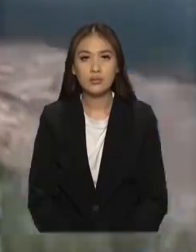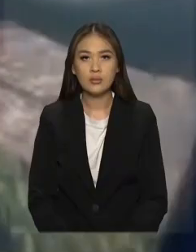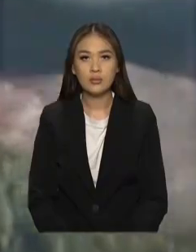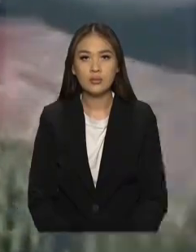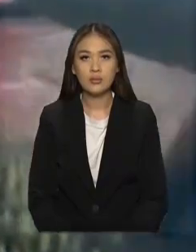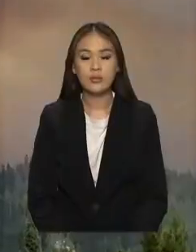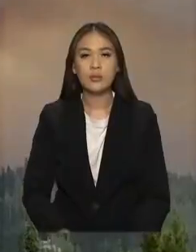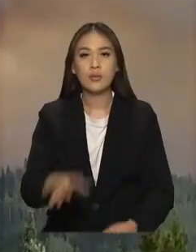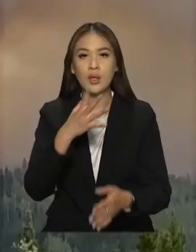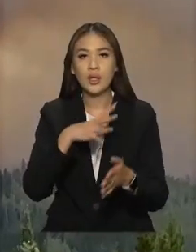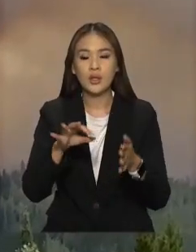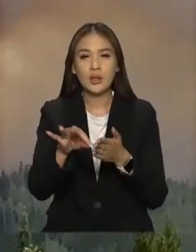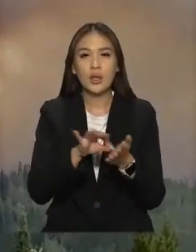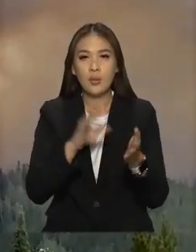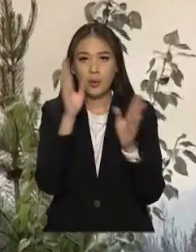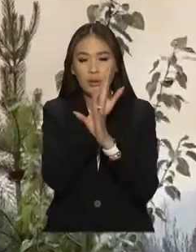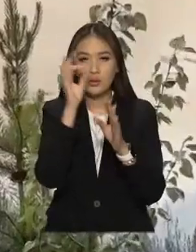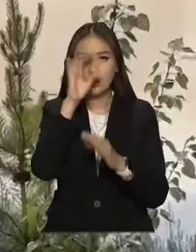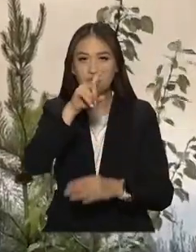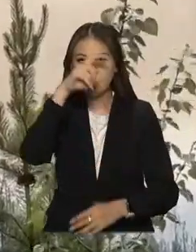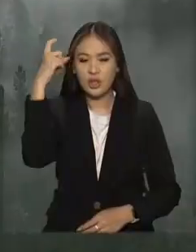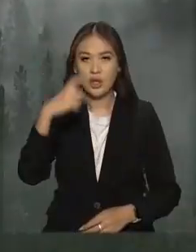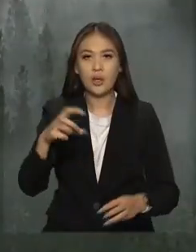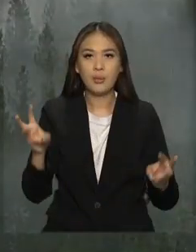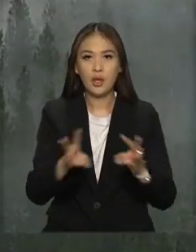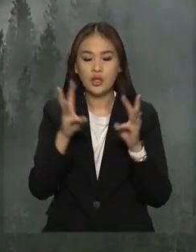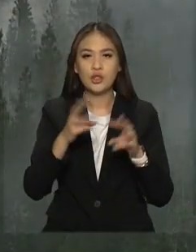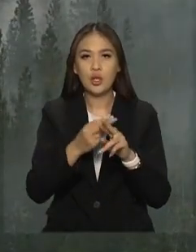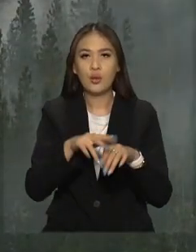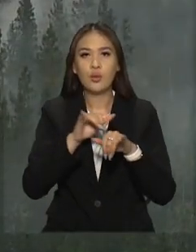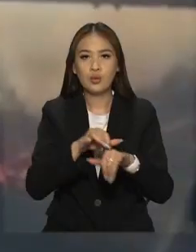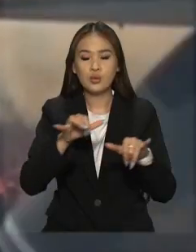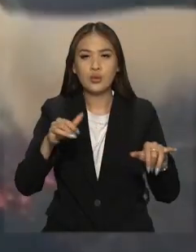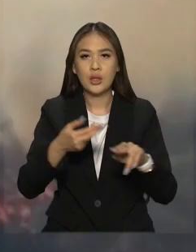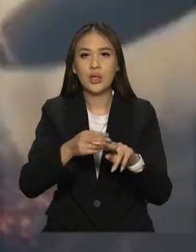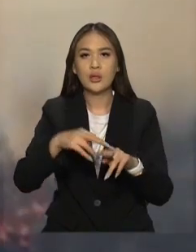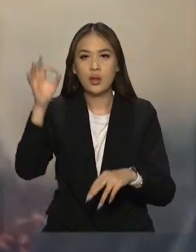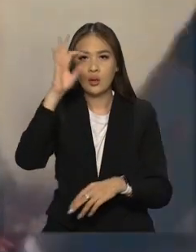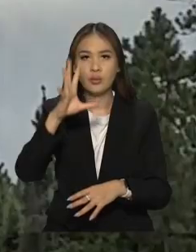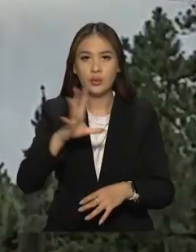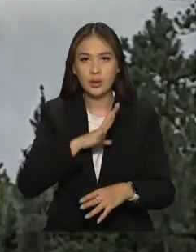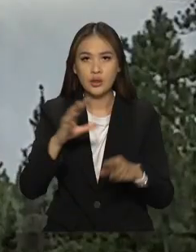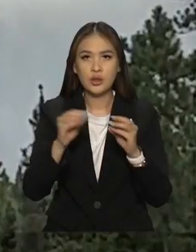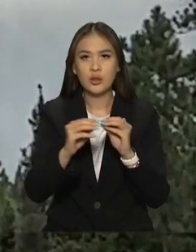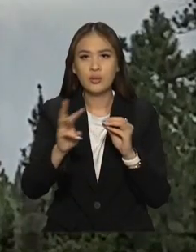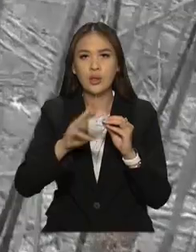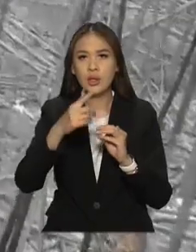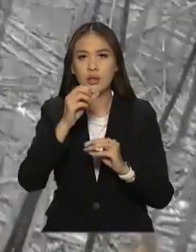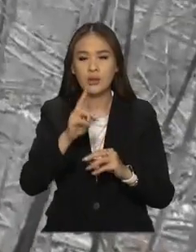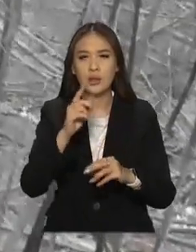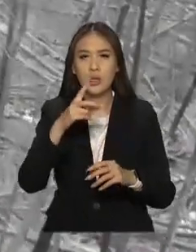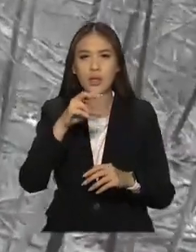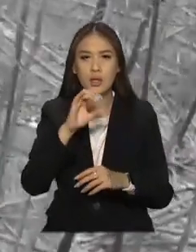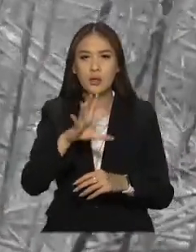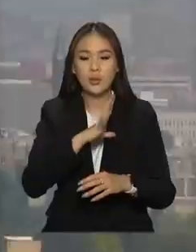экстремальные погодные условия аномальная жара вызывает пожары в Канаде стихия уже уничтожила 10 миллионов гектаров леса